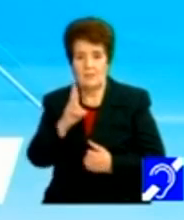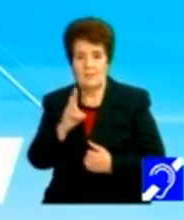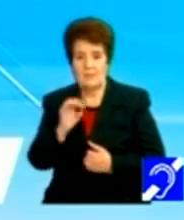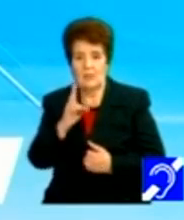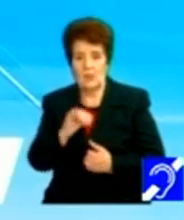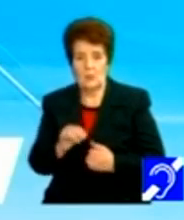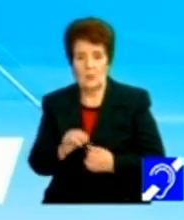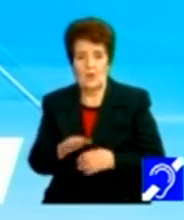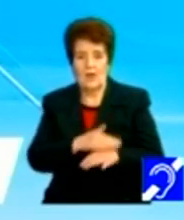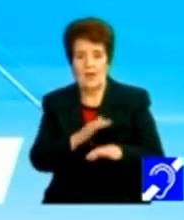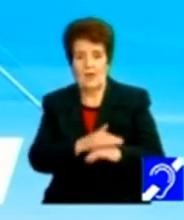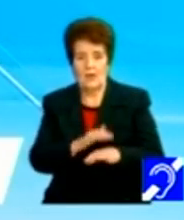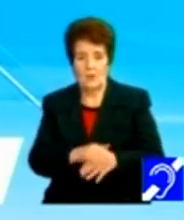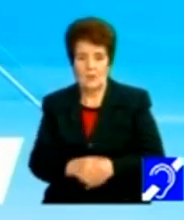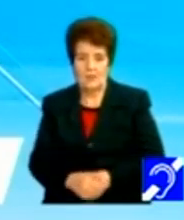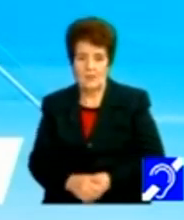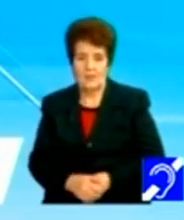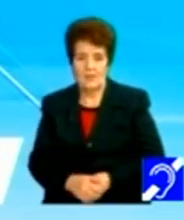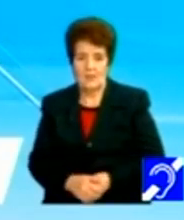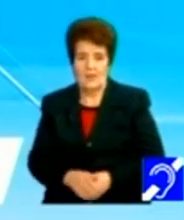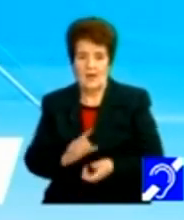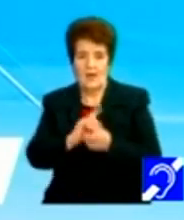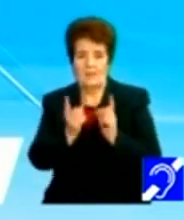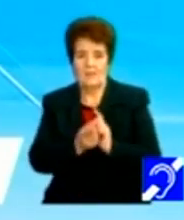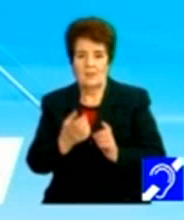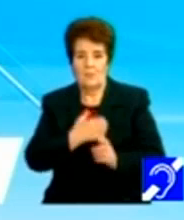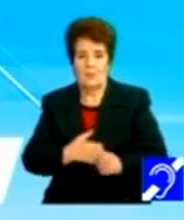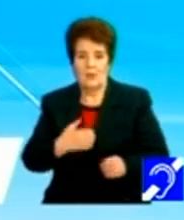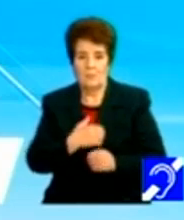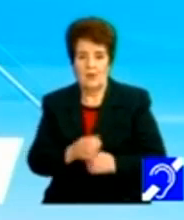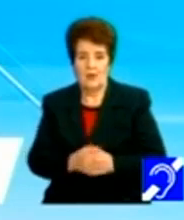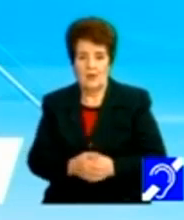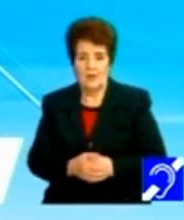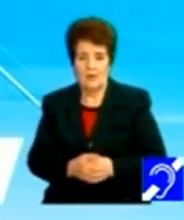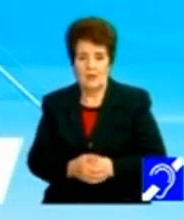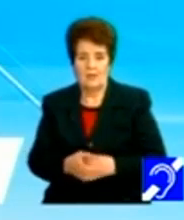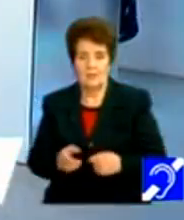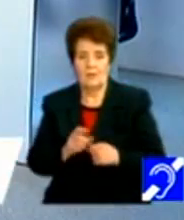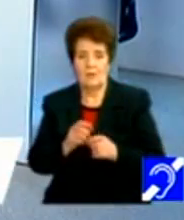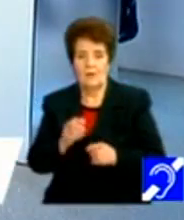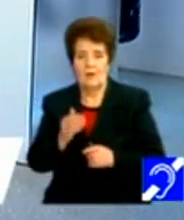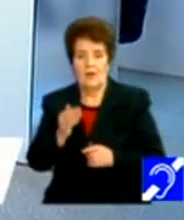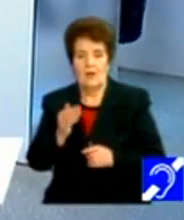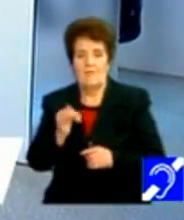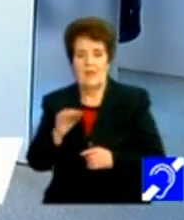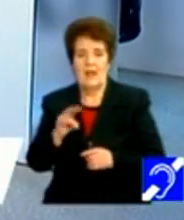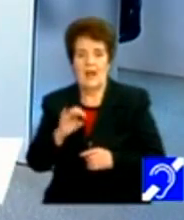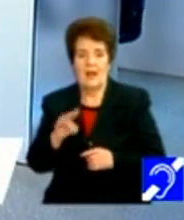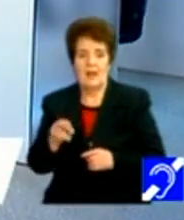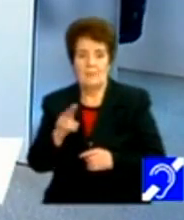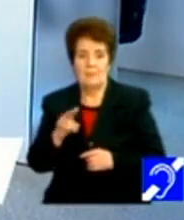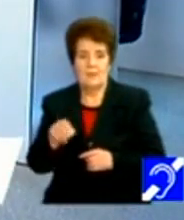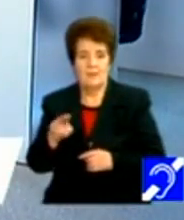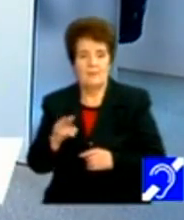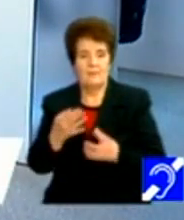chiar o întrebare aici la dumnealui în acest sens, a transformat primăria, la fel ca și Dodon președinția, într-o filială a FSB-ului.